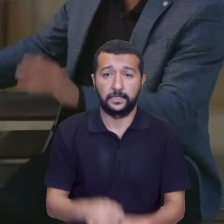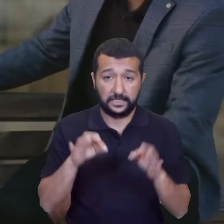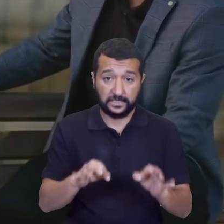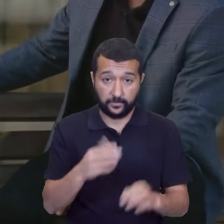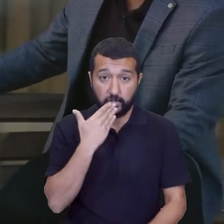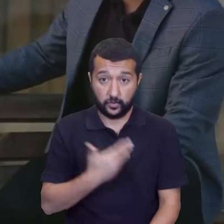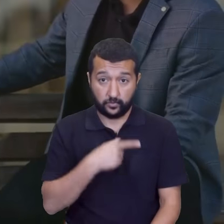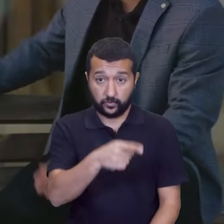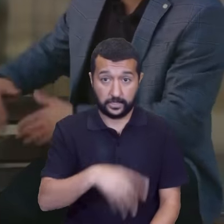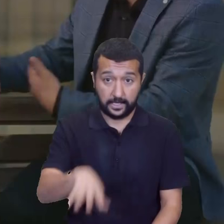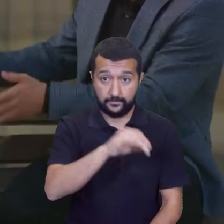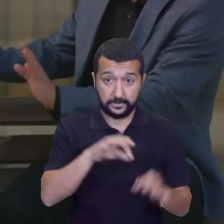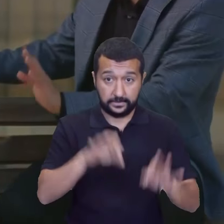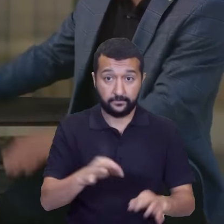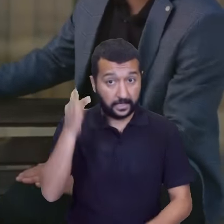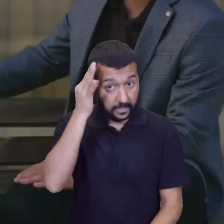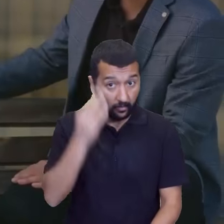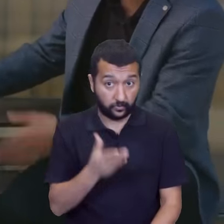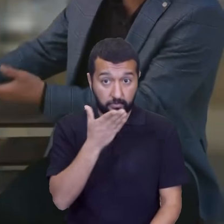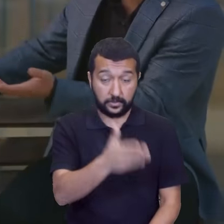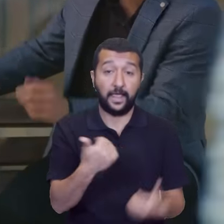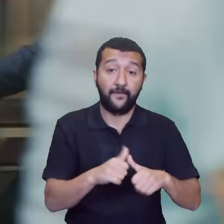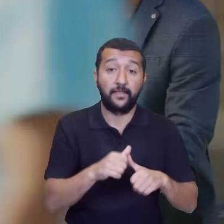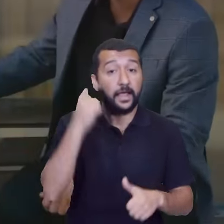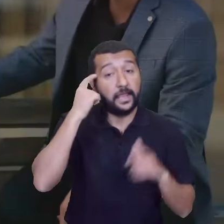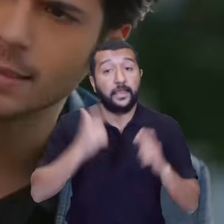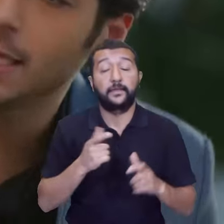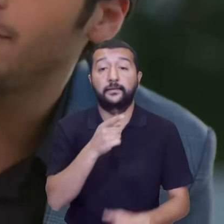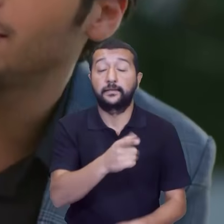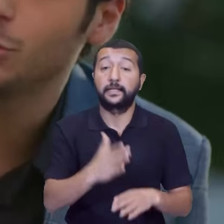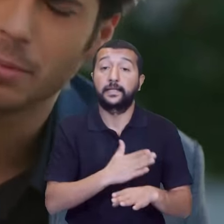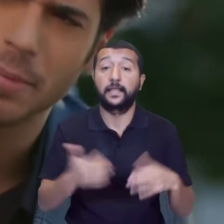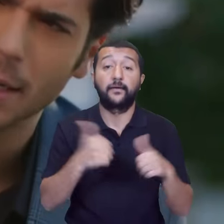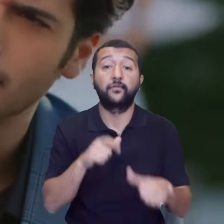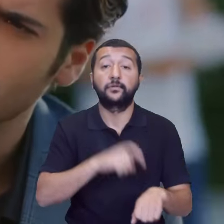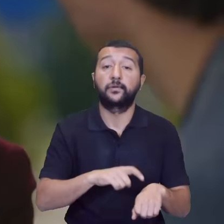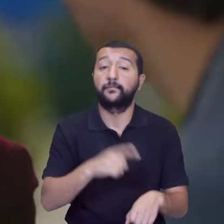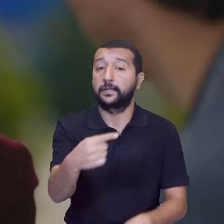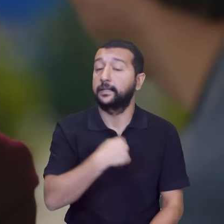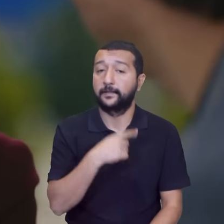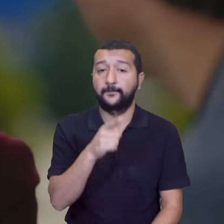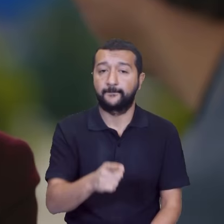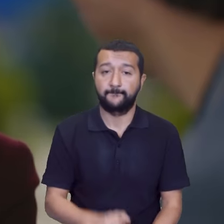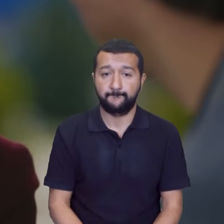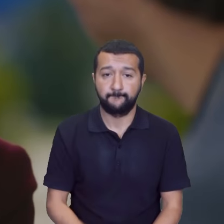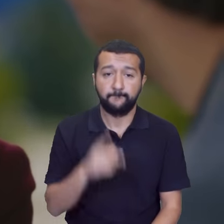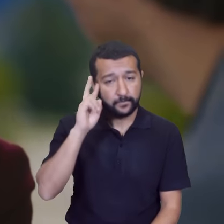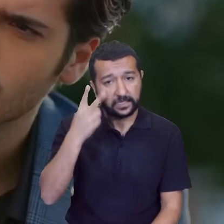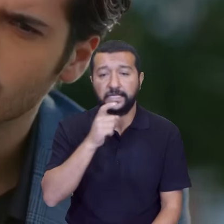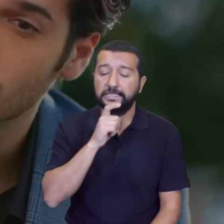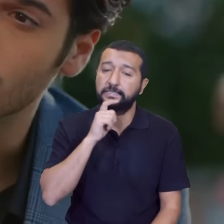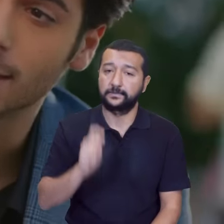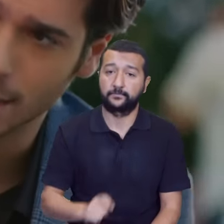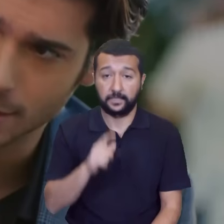Şimdi mi söylüyorsun tüm bunları? Ha, şimdi mi aklına geliyor yani? Evlenirken aklın neredeydi? Niye evlendin o zaman benimle? Hata